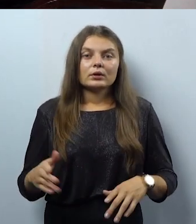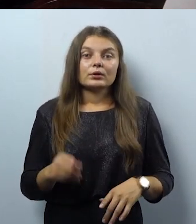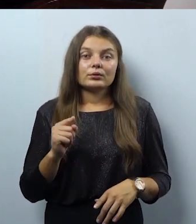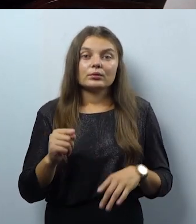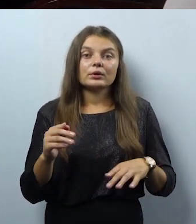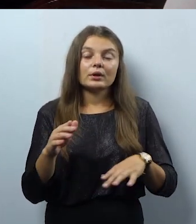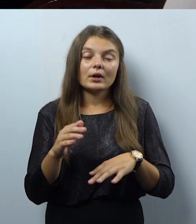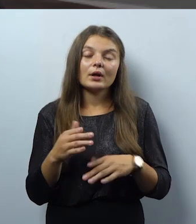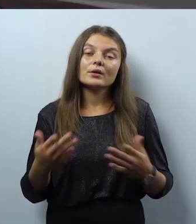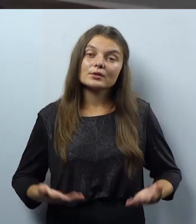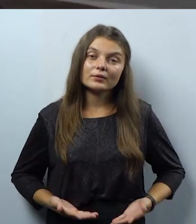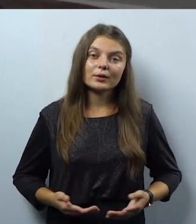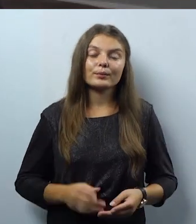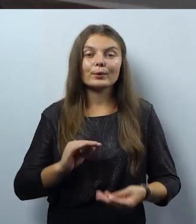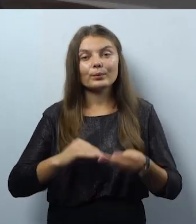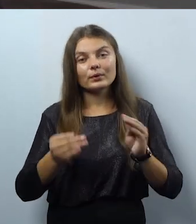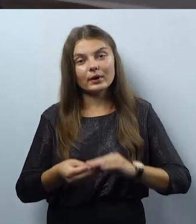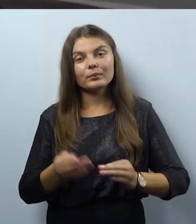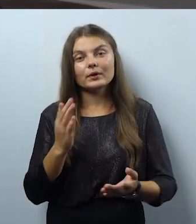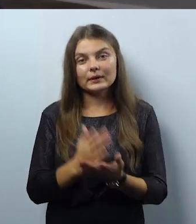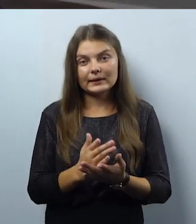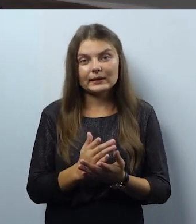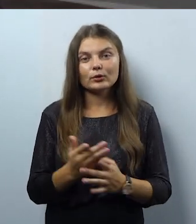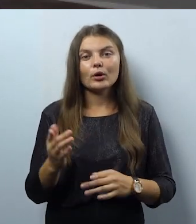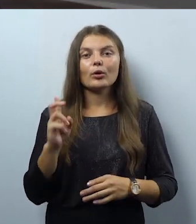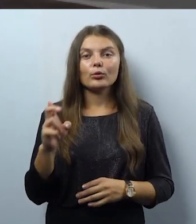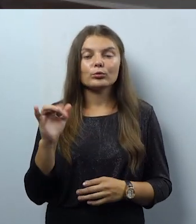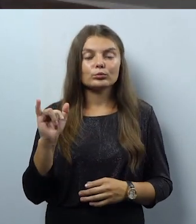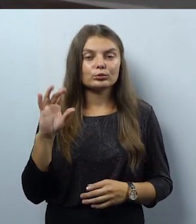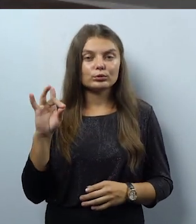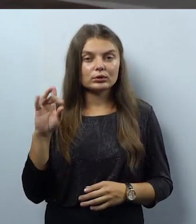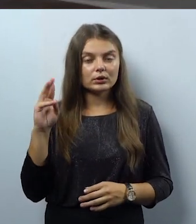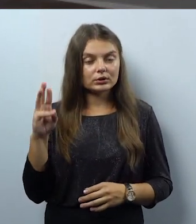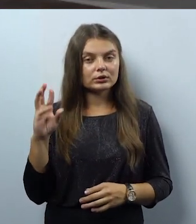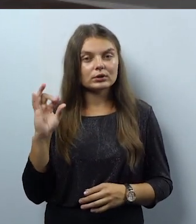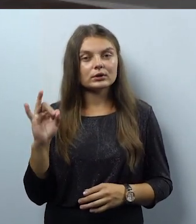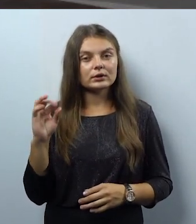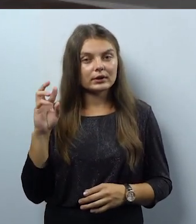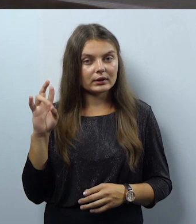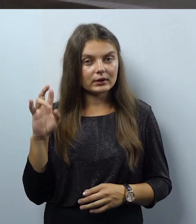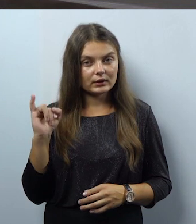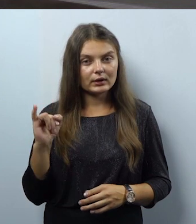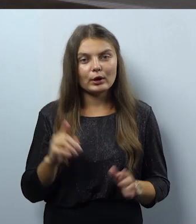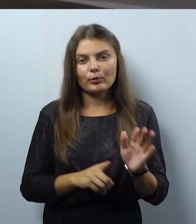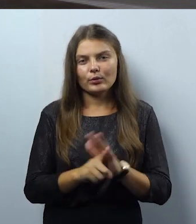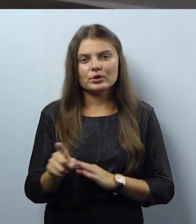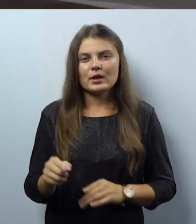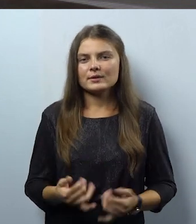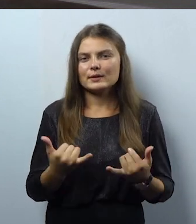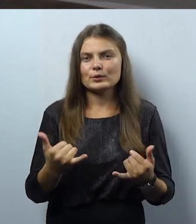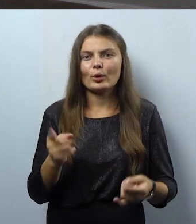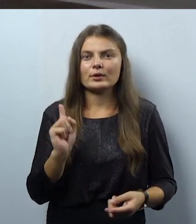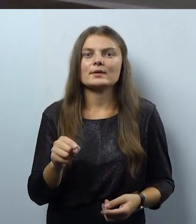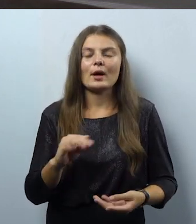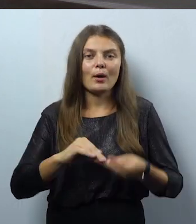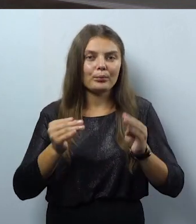що проблеми з шкідливими викидами в Бурштині почалися не сьогодні, не вчора, навіть не з приходом компанії ДТЕК,